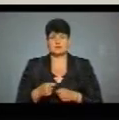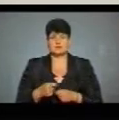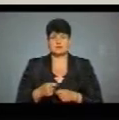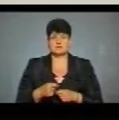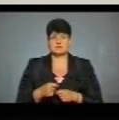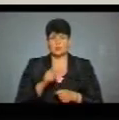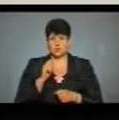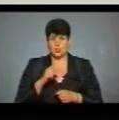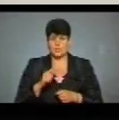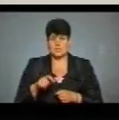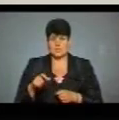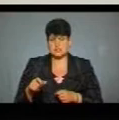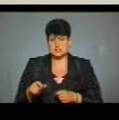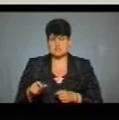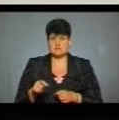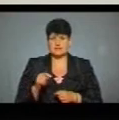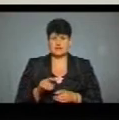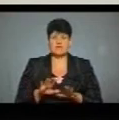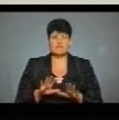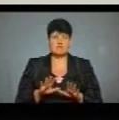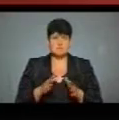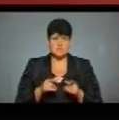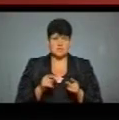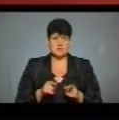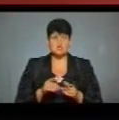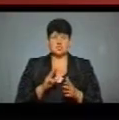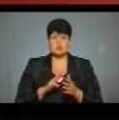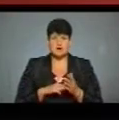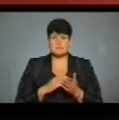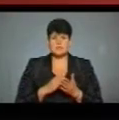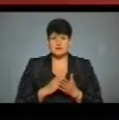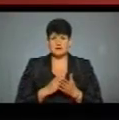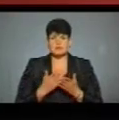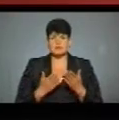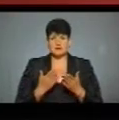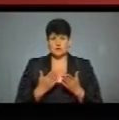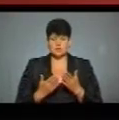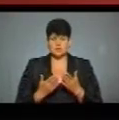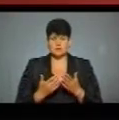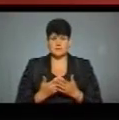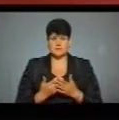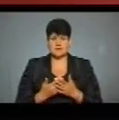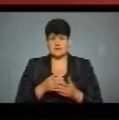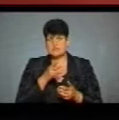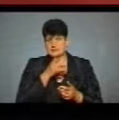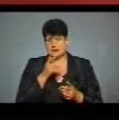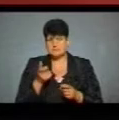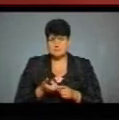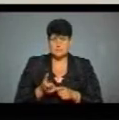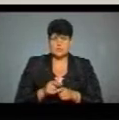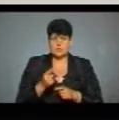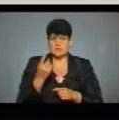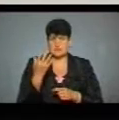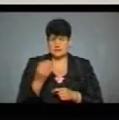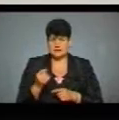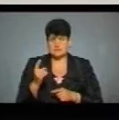України. В таких випадках штрафи складають, якщо термін перевищено на один день,